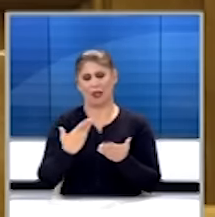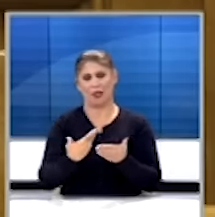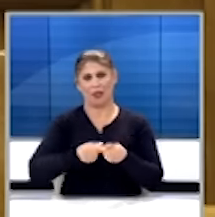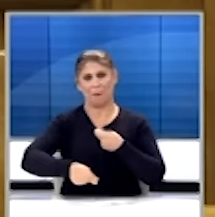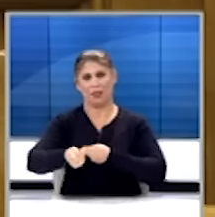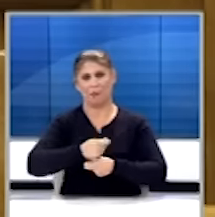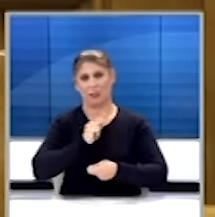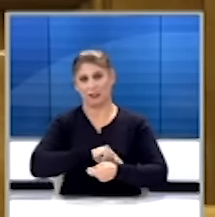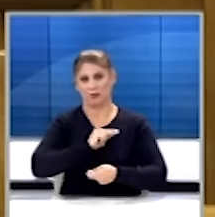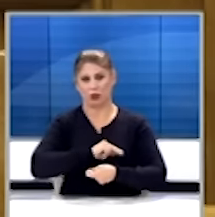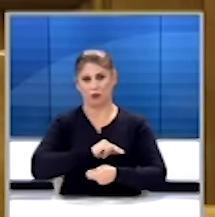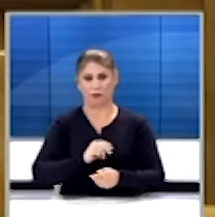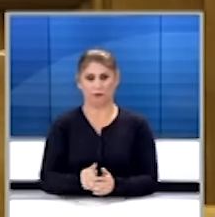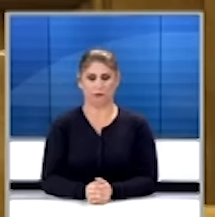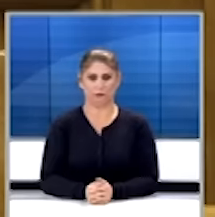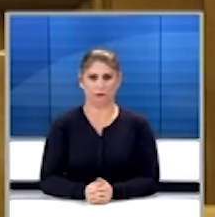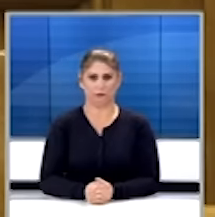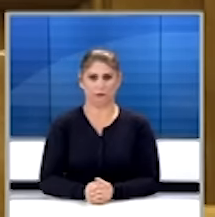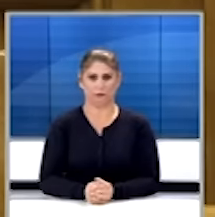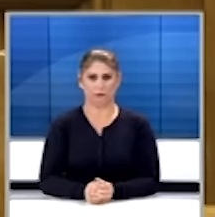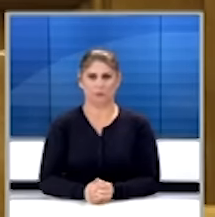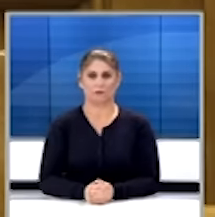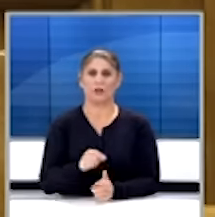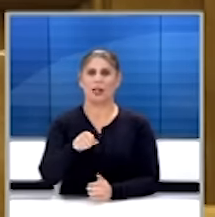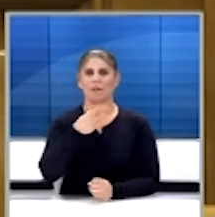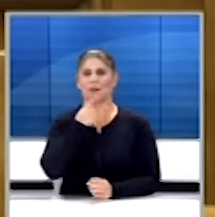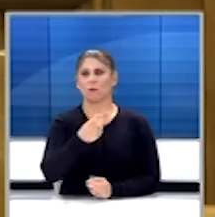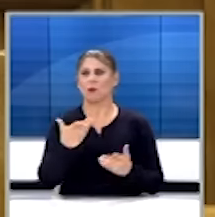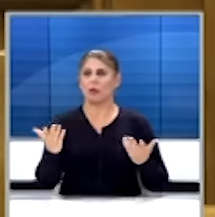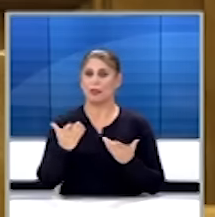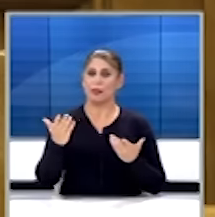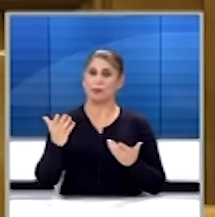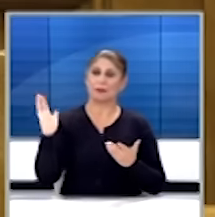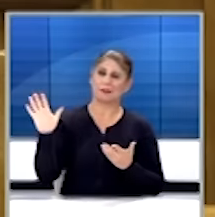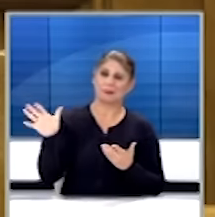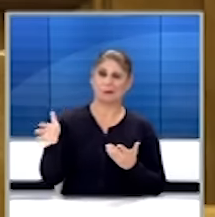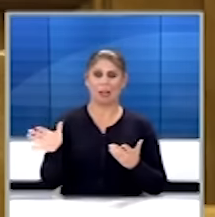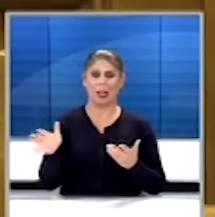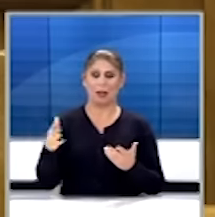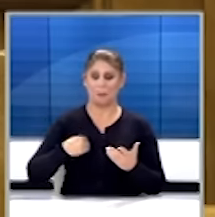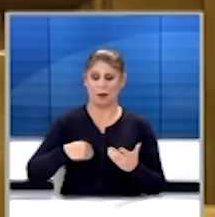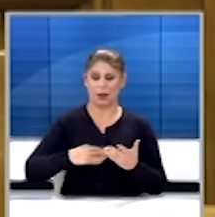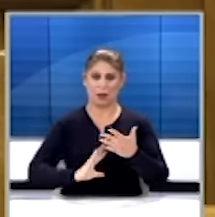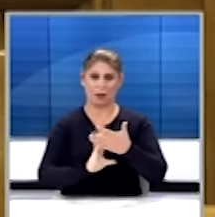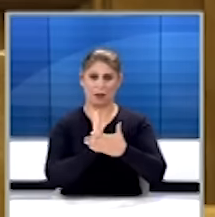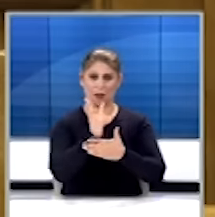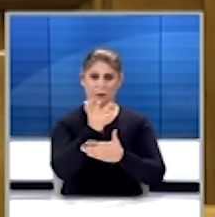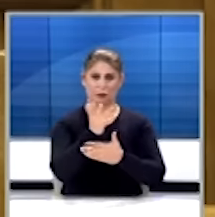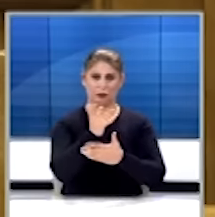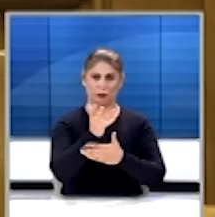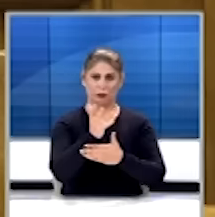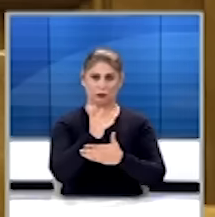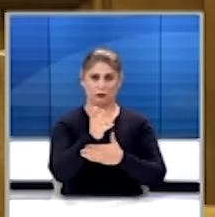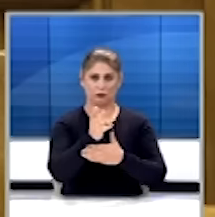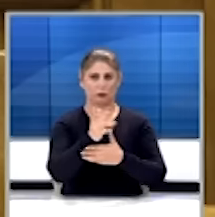επιχειρηματικά συμφέροντα. Αυτά της ονομαζόμενης δίθεν πράσινης ανάπτυξης, που λιμένονται τα